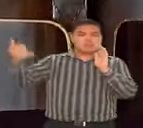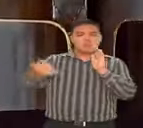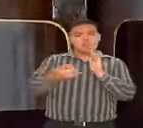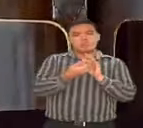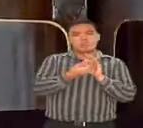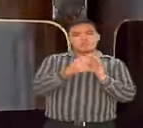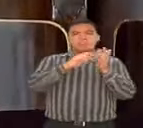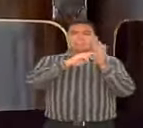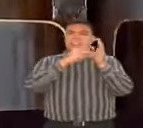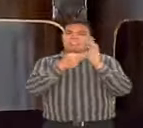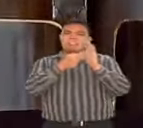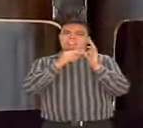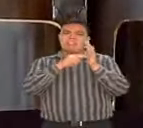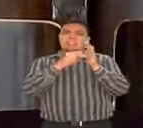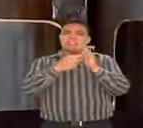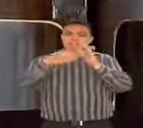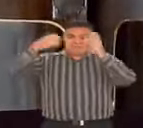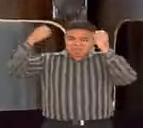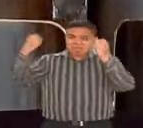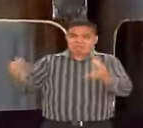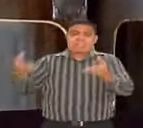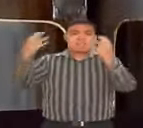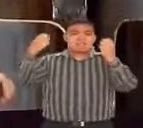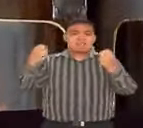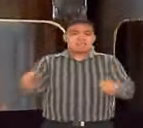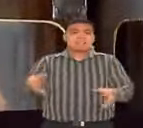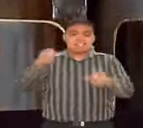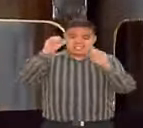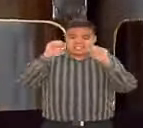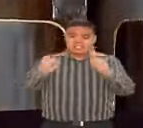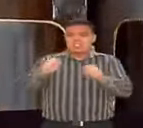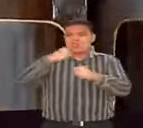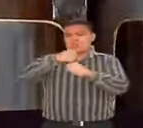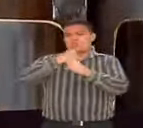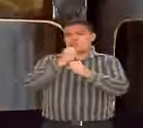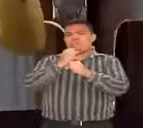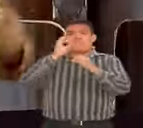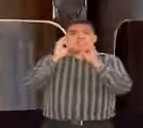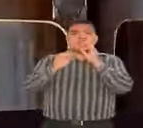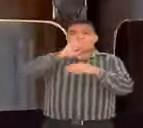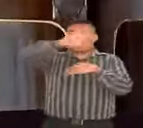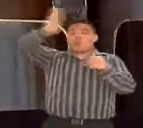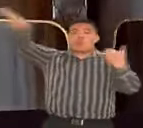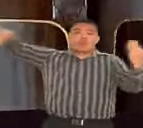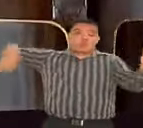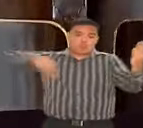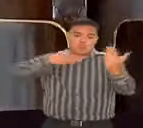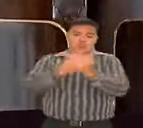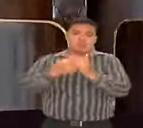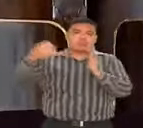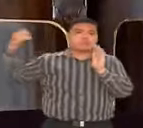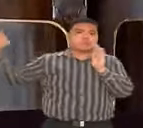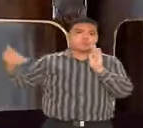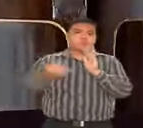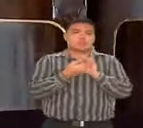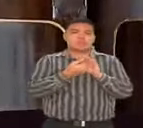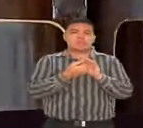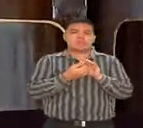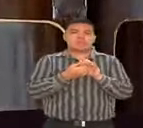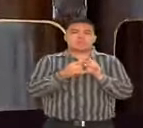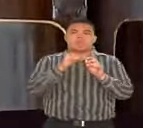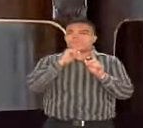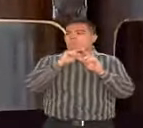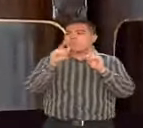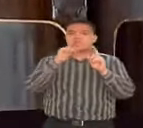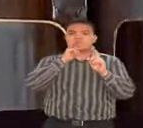involved. That means, daghan patag mahimo kung ang daghan ma-involve. Pero kung dili